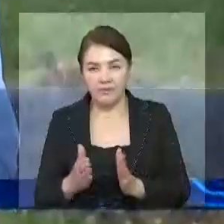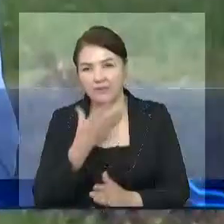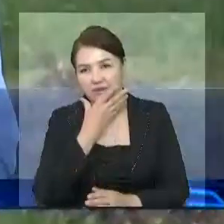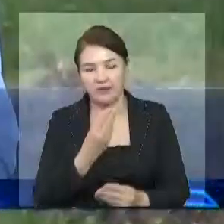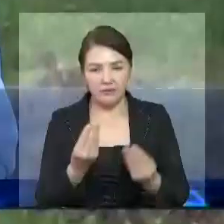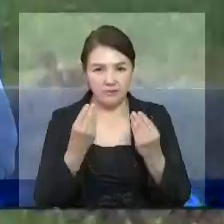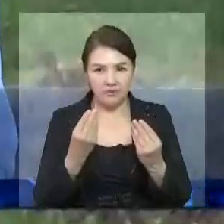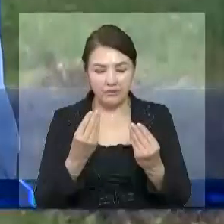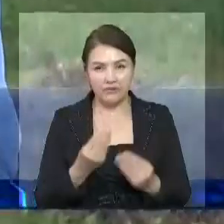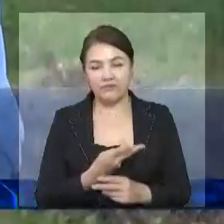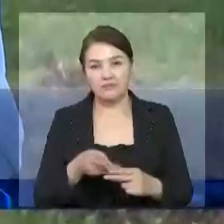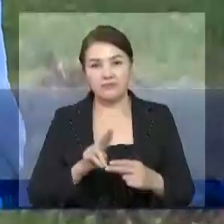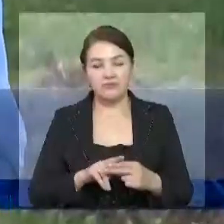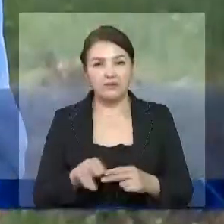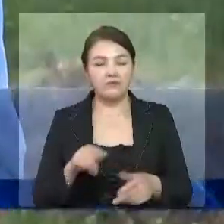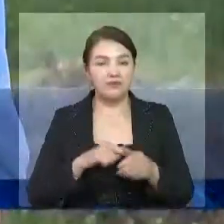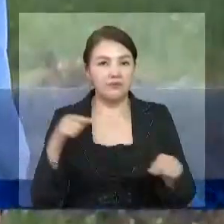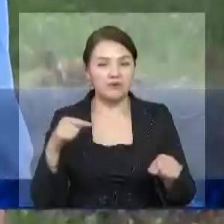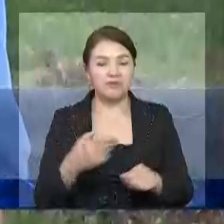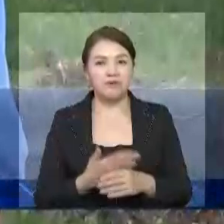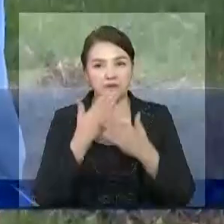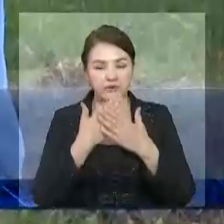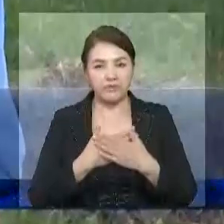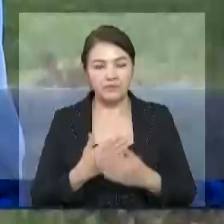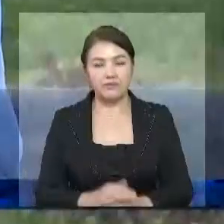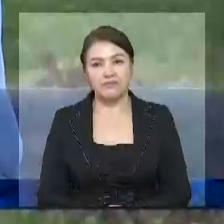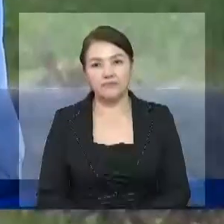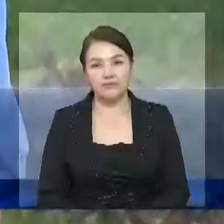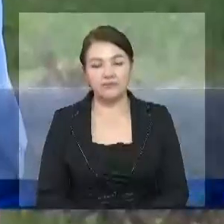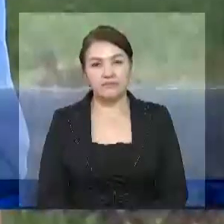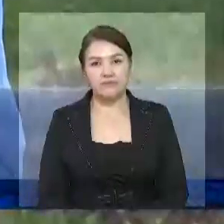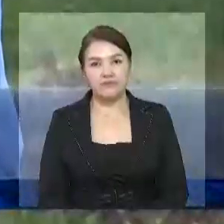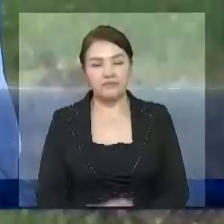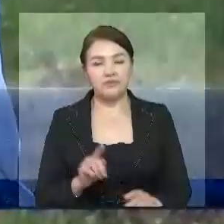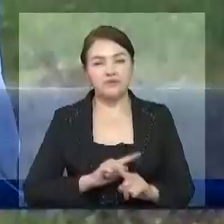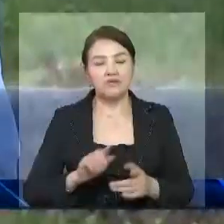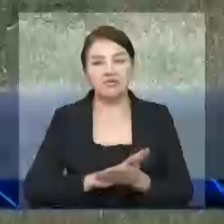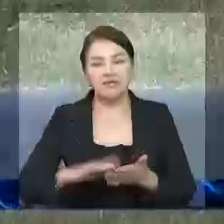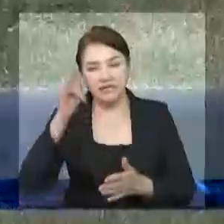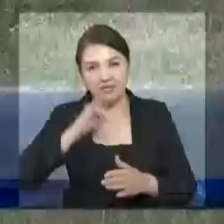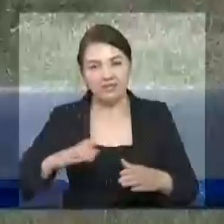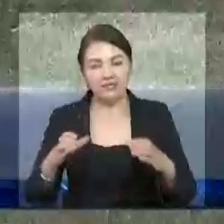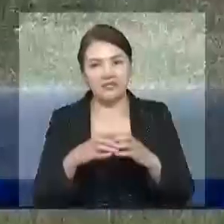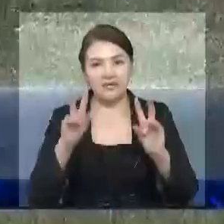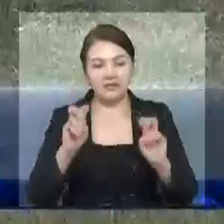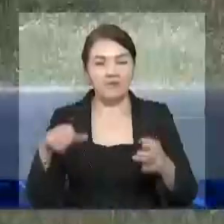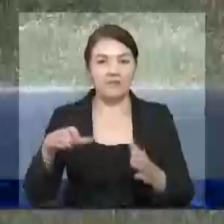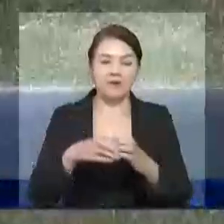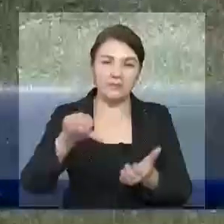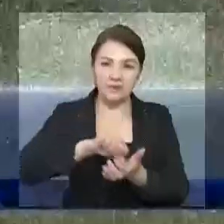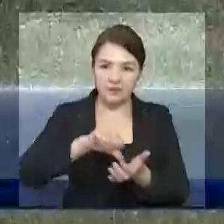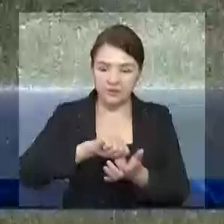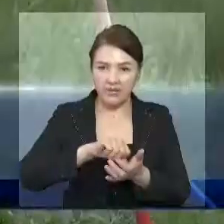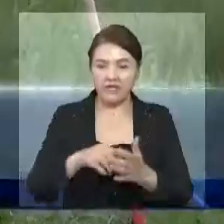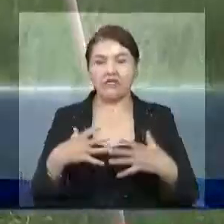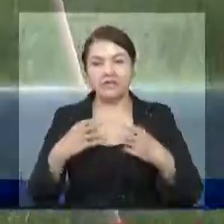красоту, чтобы чувствовал, что ты это любишь. Понимаете, вот что такое «Таза Казахстан». Также в эко-акции приняли участие представители